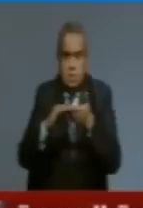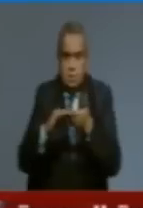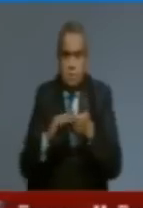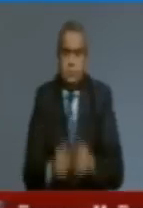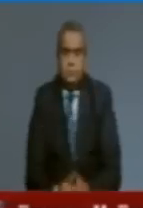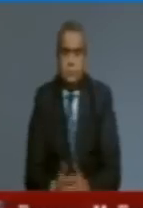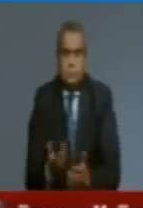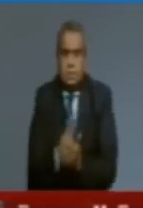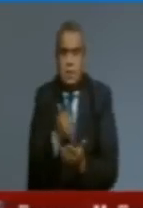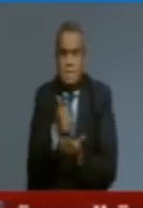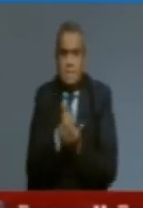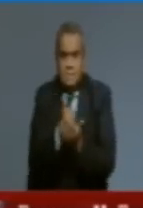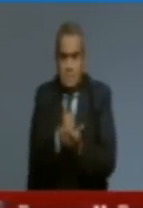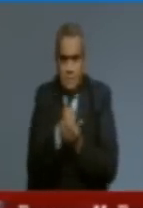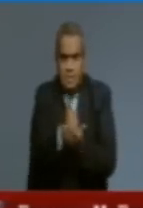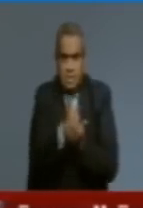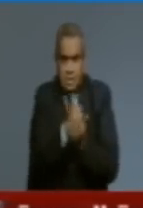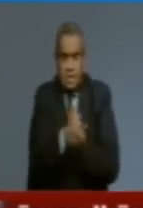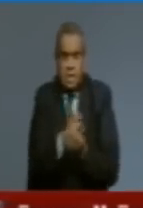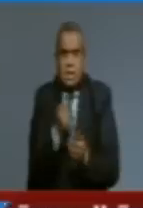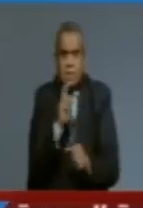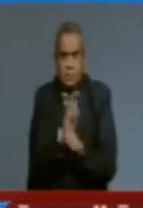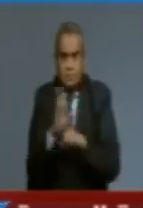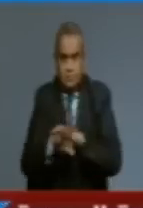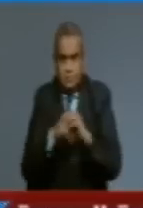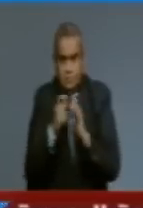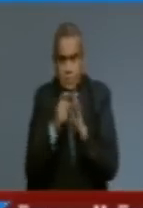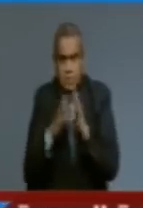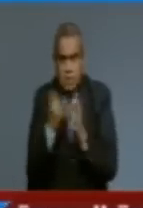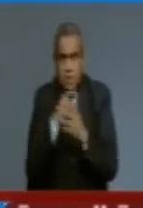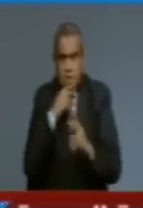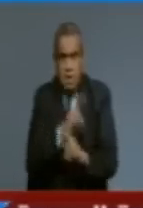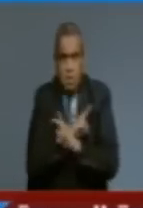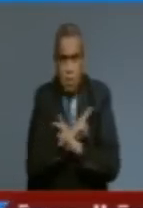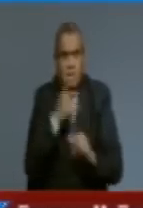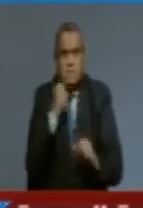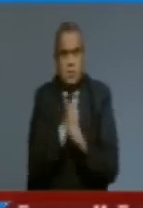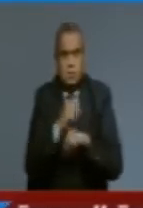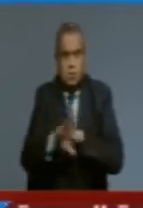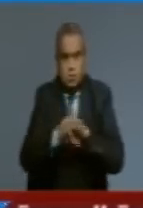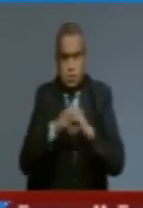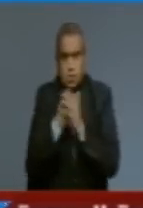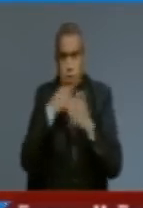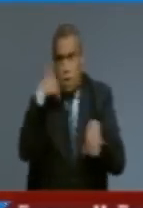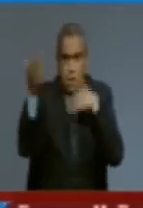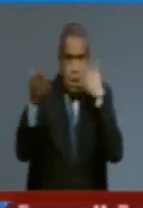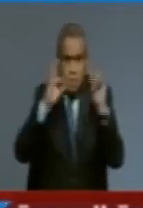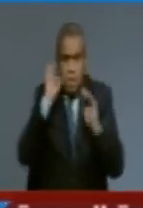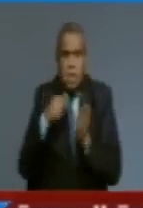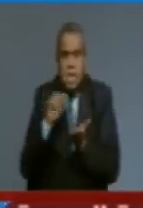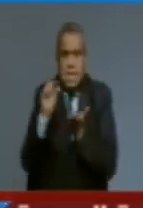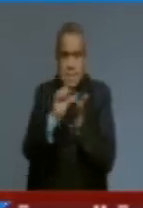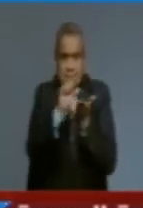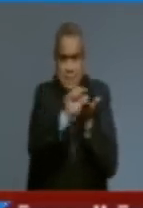القروض لا يتوقف في ذلك على الظروف الخارجية. فالدول النامية